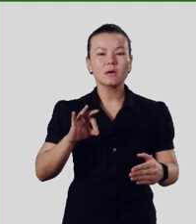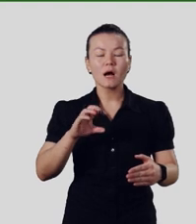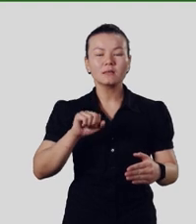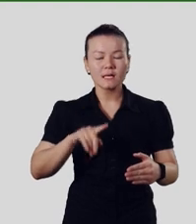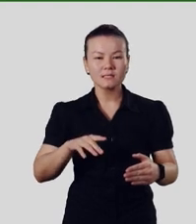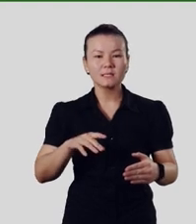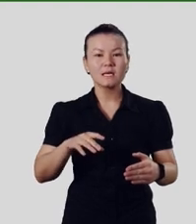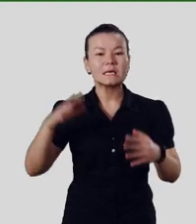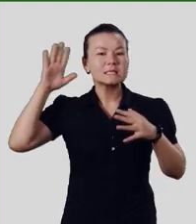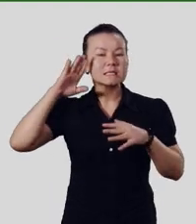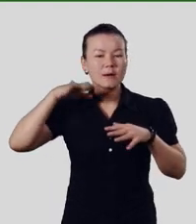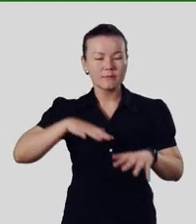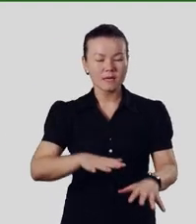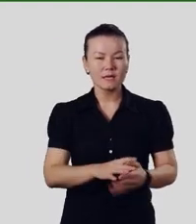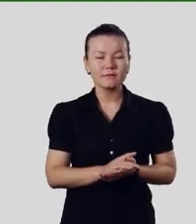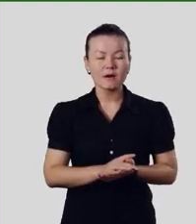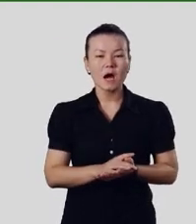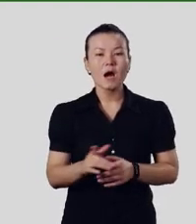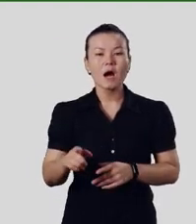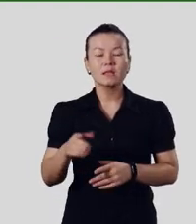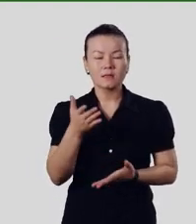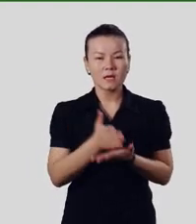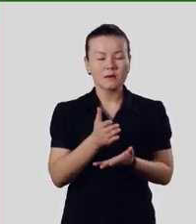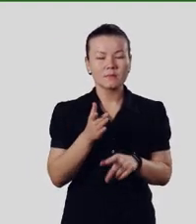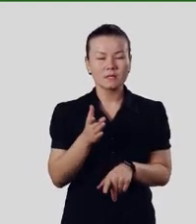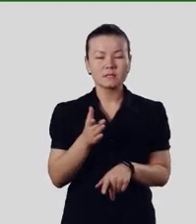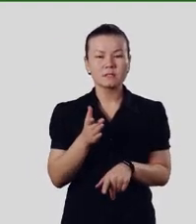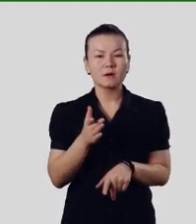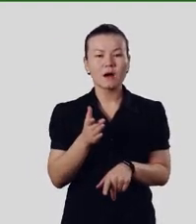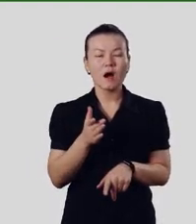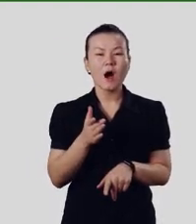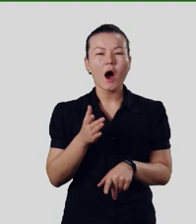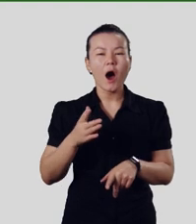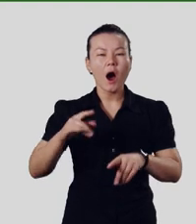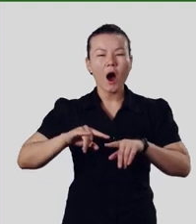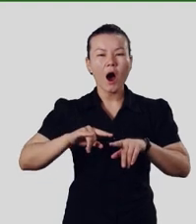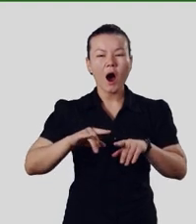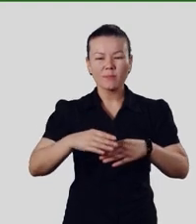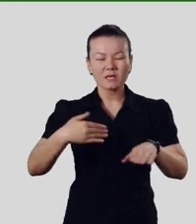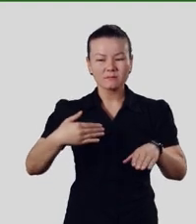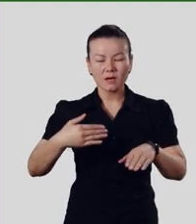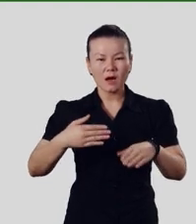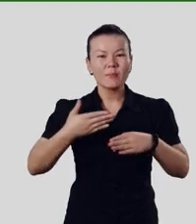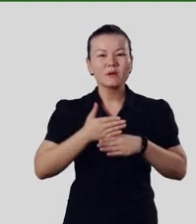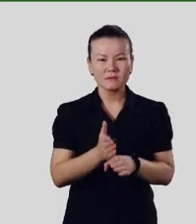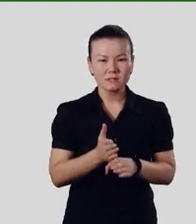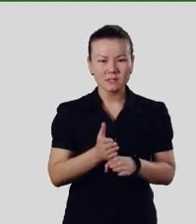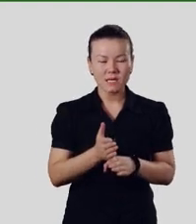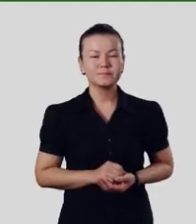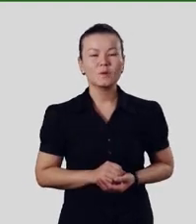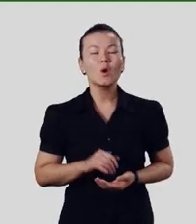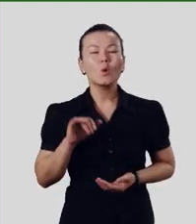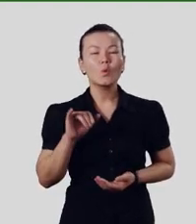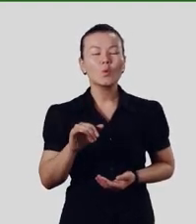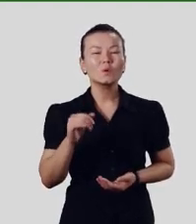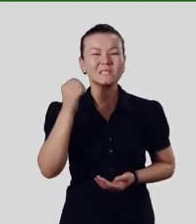берегам Гибралтарского пролива расположены обрывистые скальные массивы. У